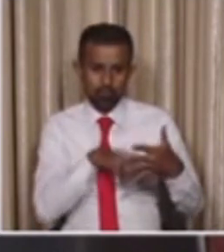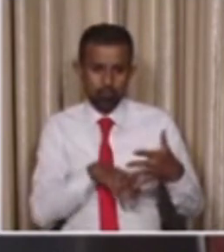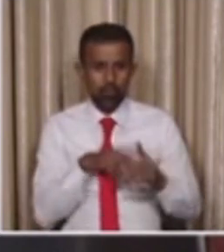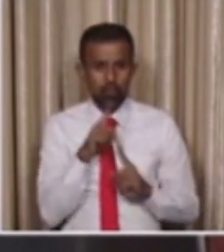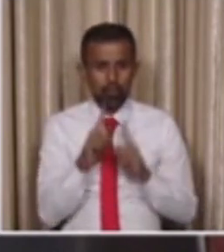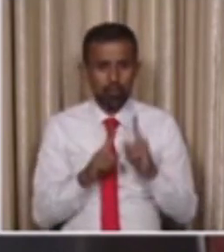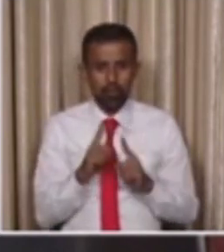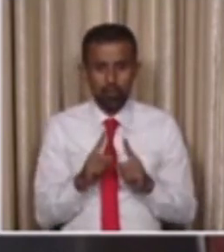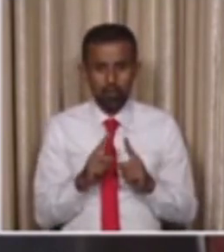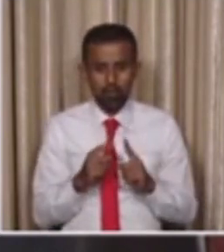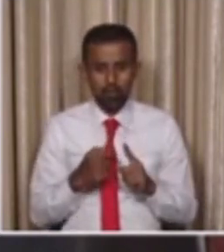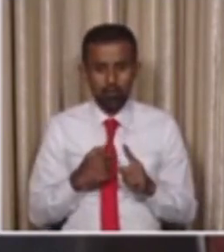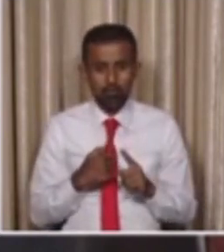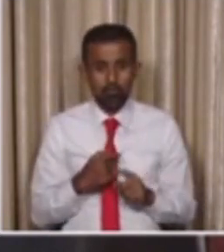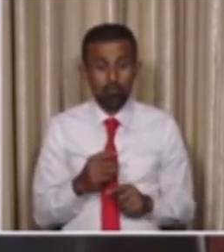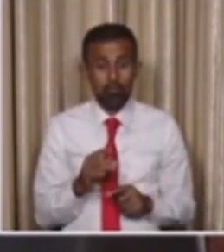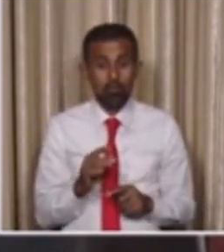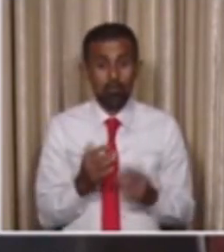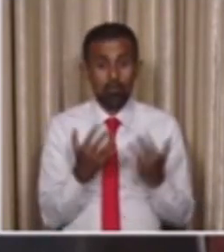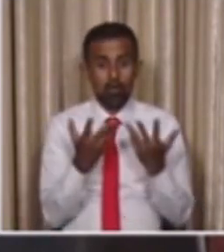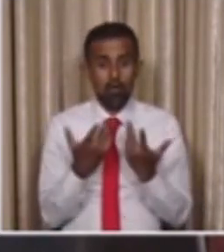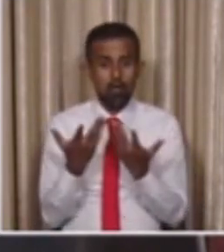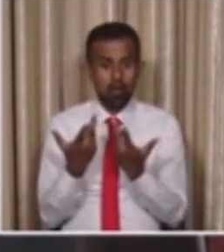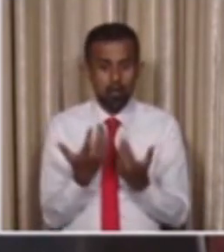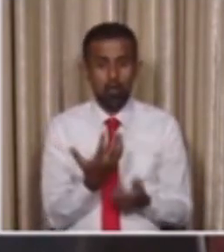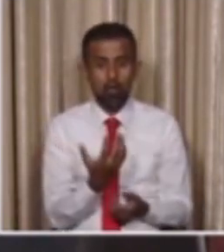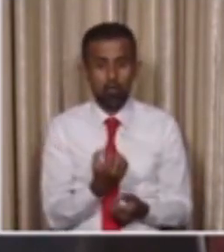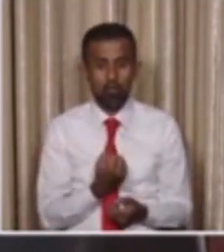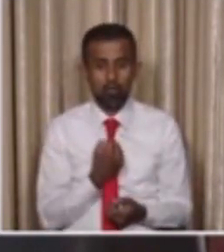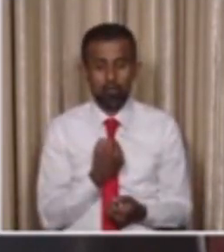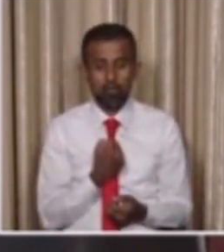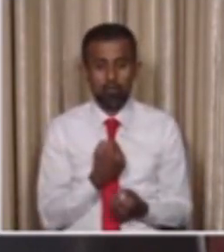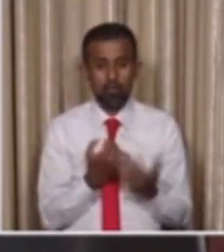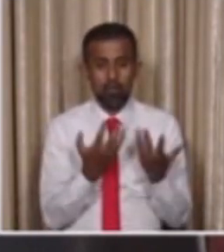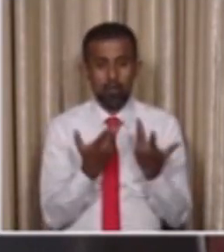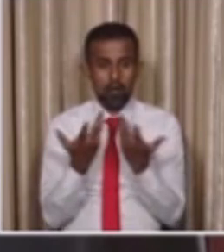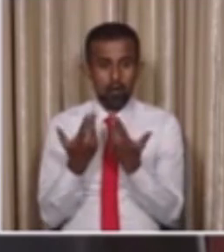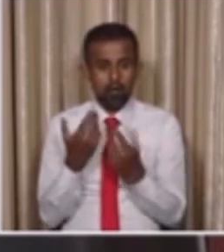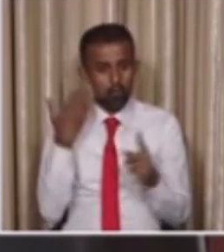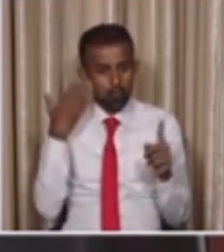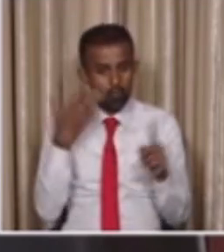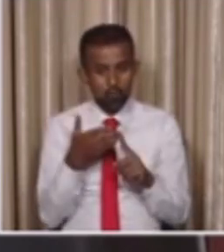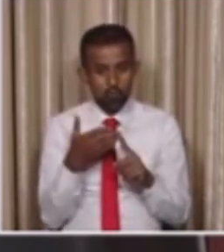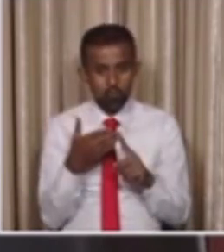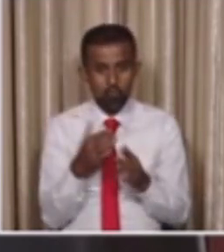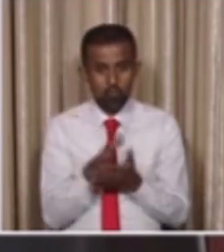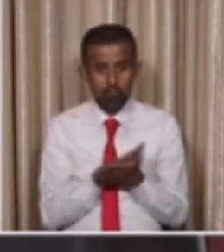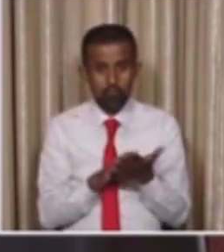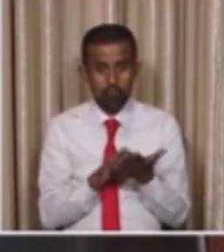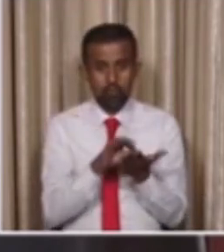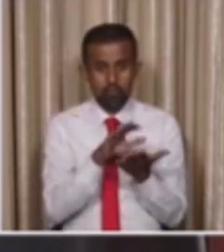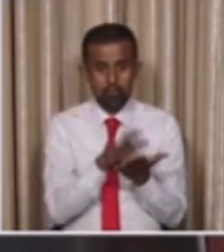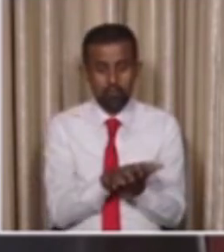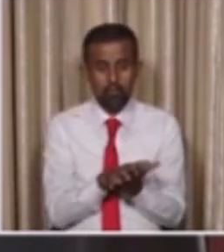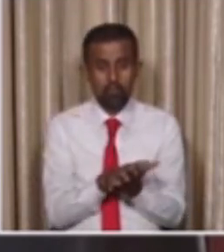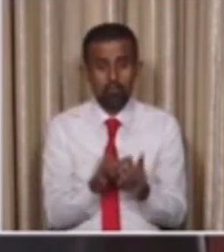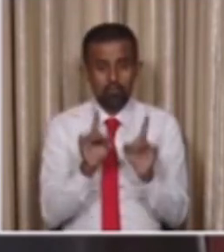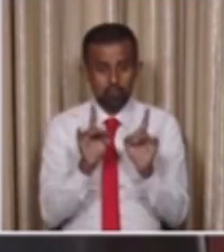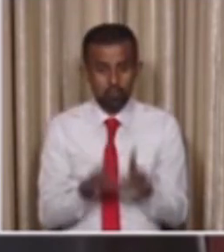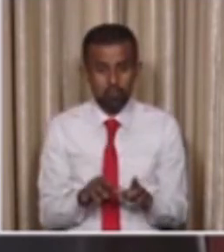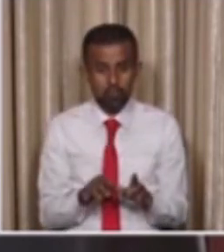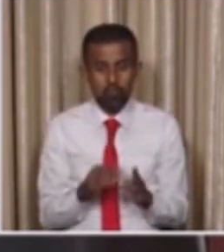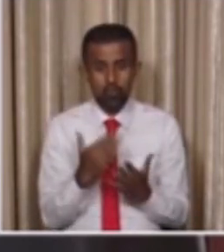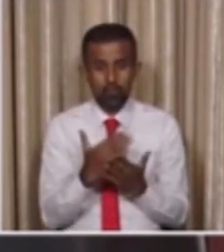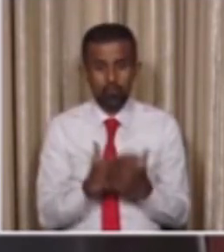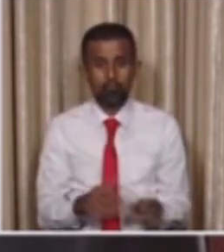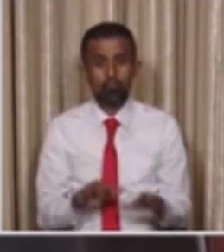කරද්දී අපිට විශේෂයෙන්ම සංඛ්‍යාලේඛන අවශ්‍ය වෙනවා. ඒ නිසා මේ සංඛ්‍යාලේඛන පිළිබඳ ඉතාම හොඳ තහවුරුවකින් අපි මේ සභාවට කරුණු